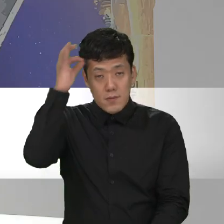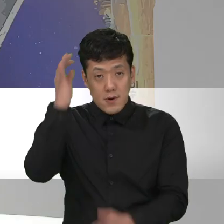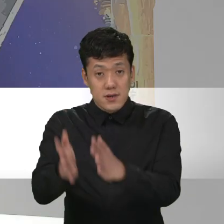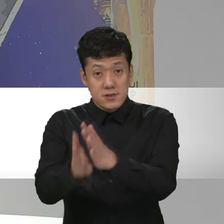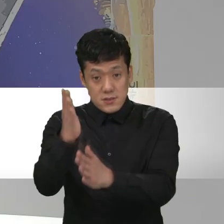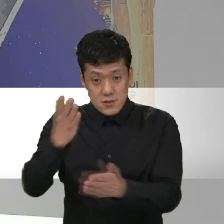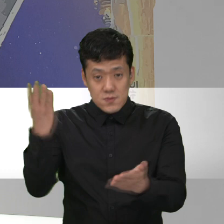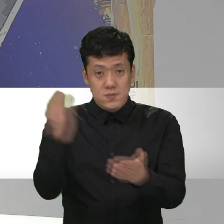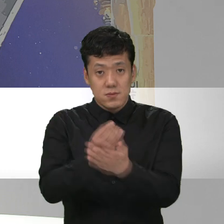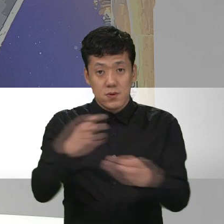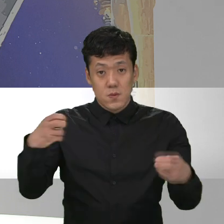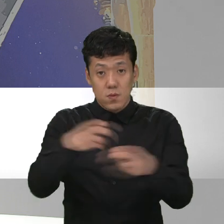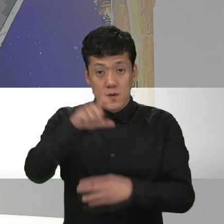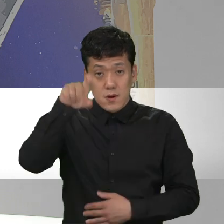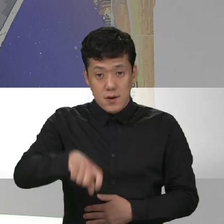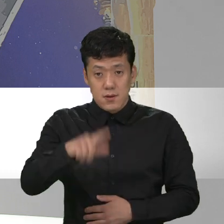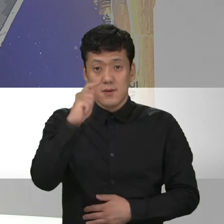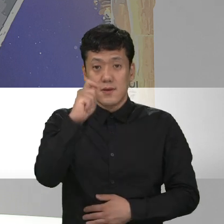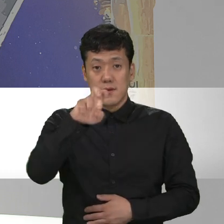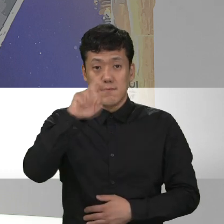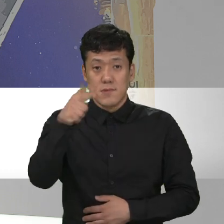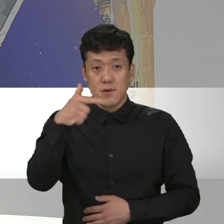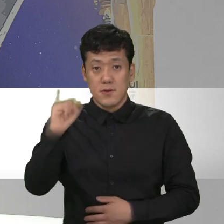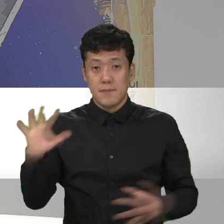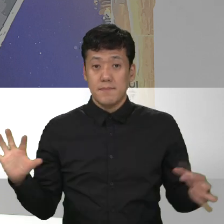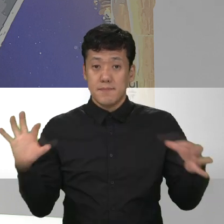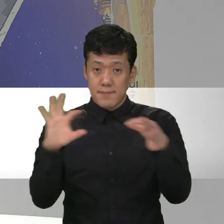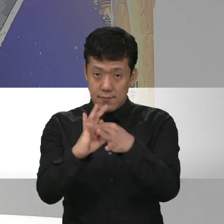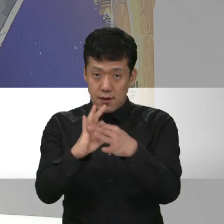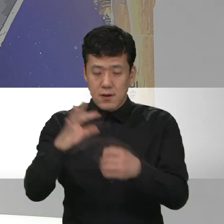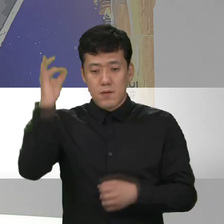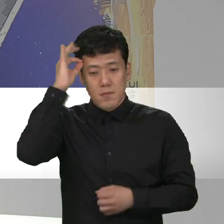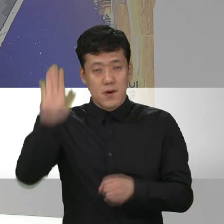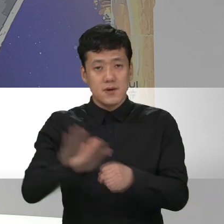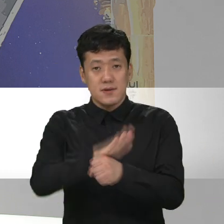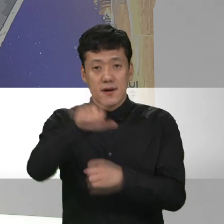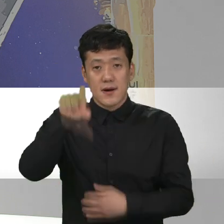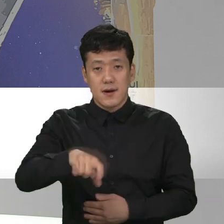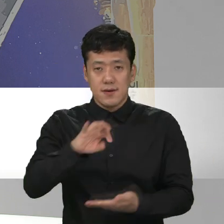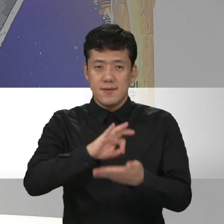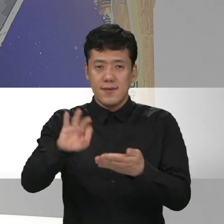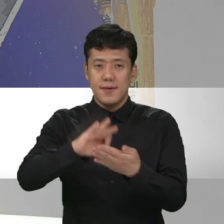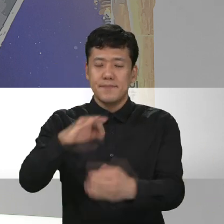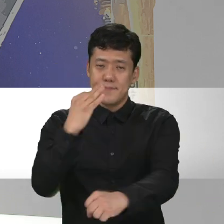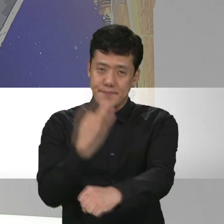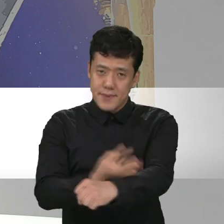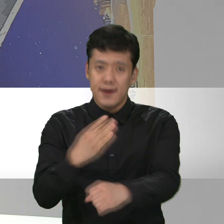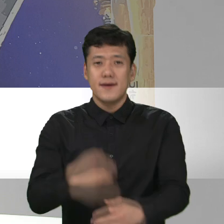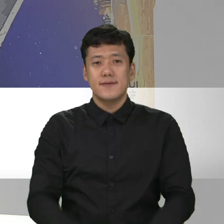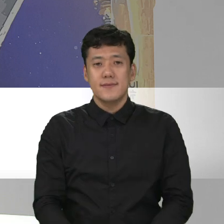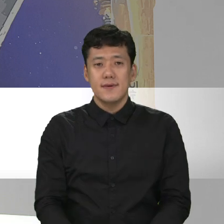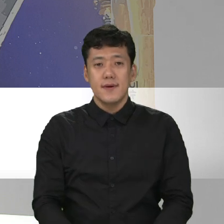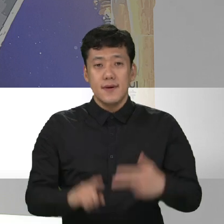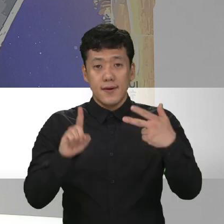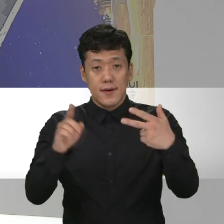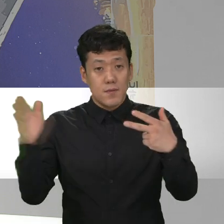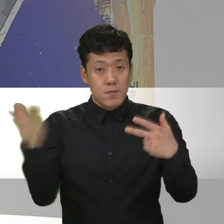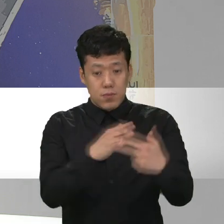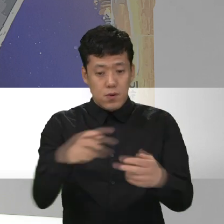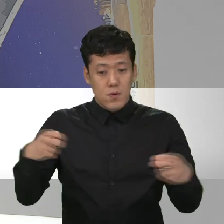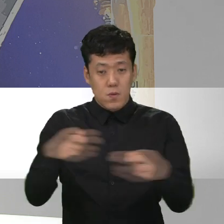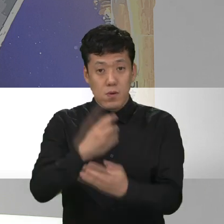레퍼 쉬는 충전식 교통카드 t 머니 와 제휴 맺고 포항 사랑 카드의 이용 편의성을 높였습니다 7월